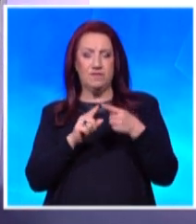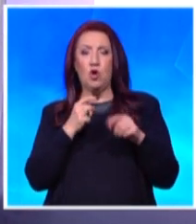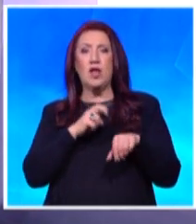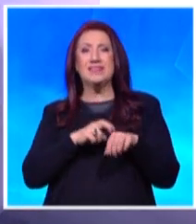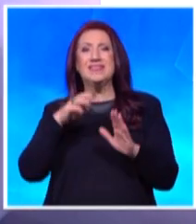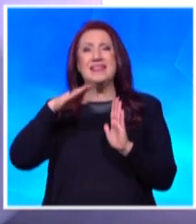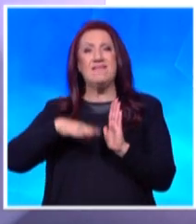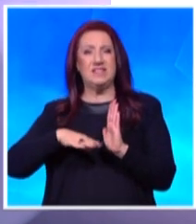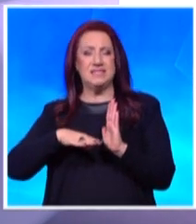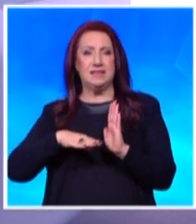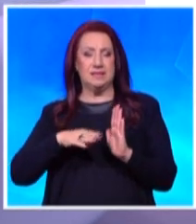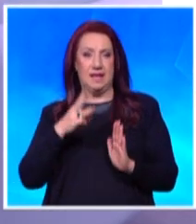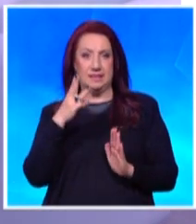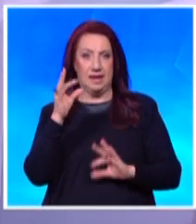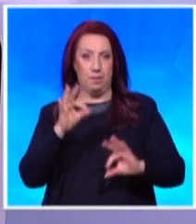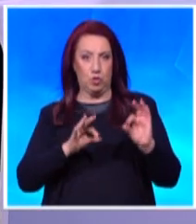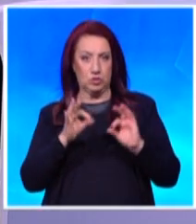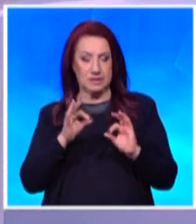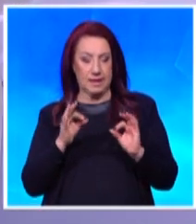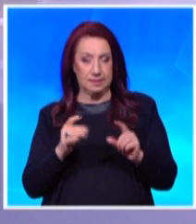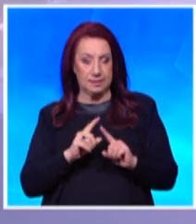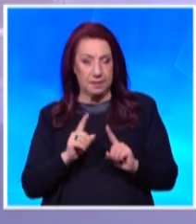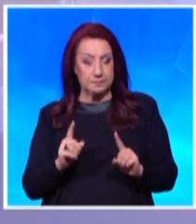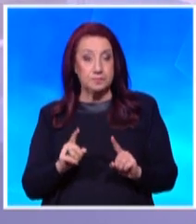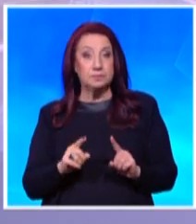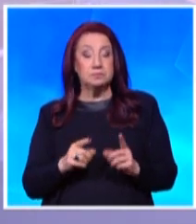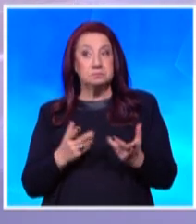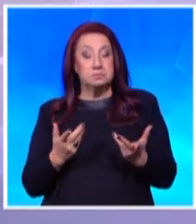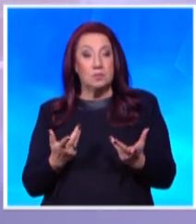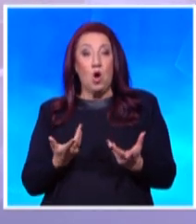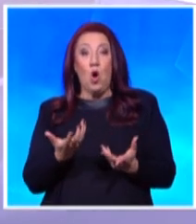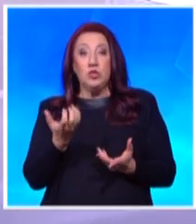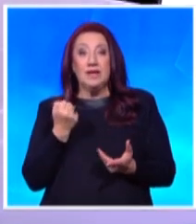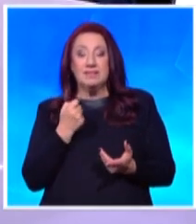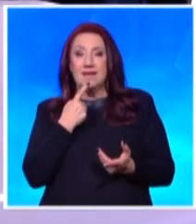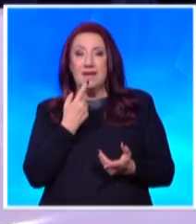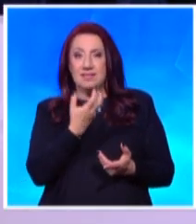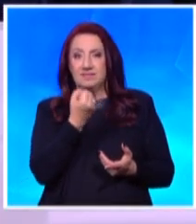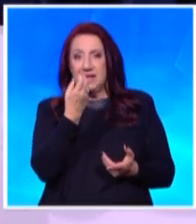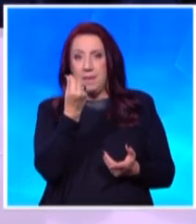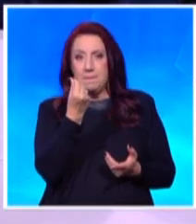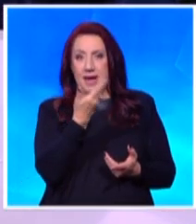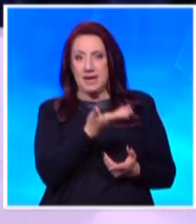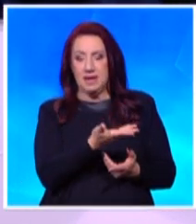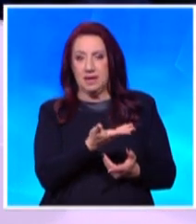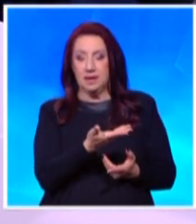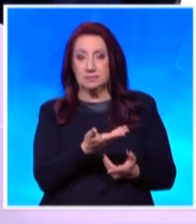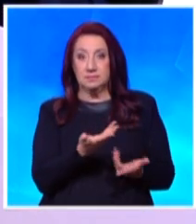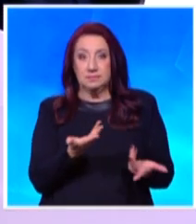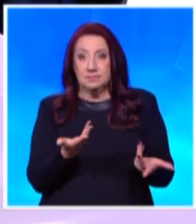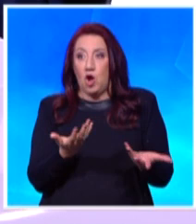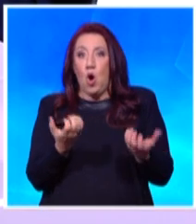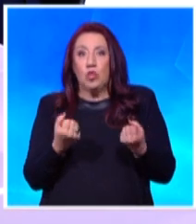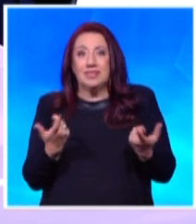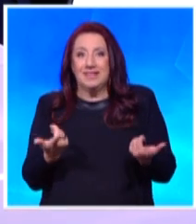днешния разговор между депутатите. Трябва ли да се бърка в сребърния фонд? Оттам ли трябва да се вземат парите? Откъде ще дойдат парите? Как